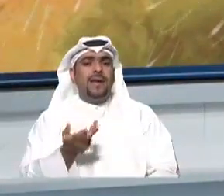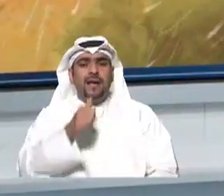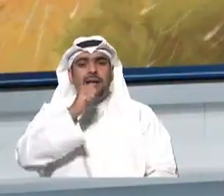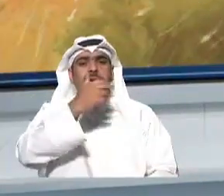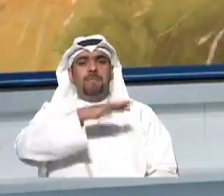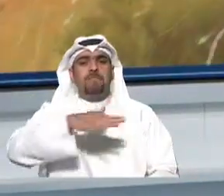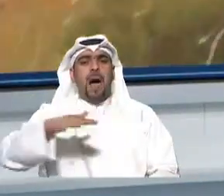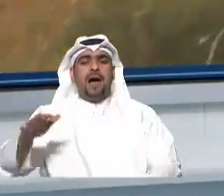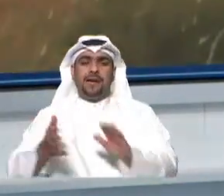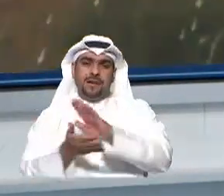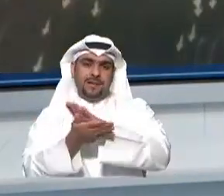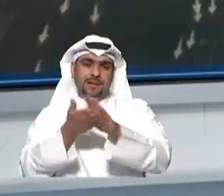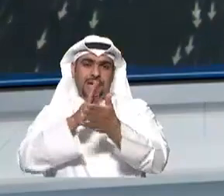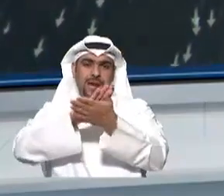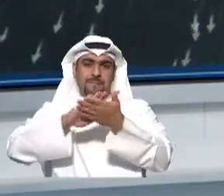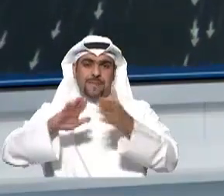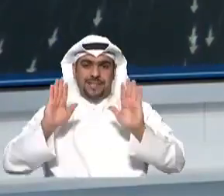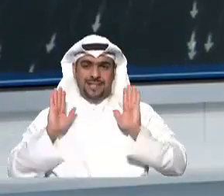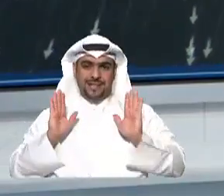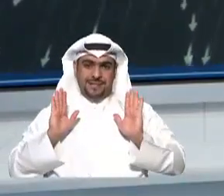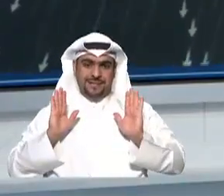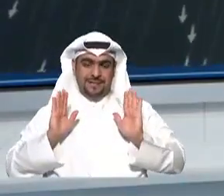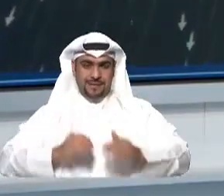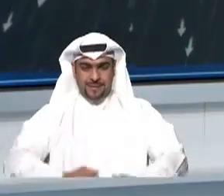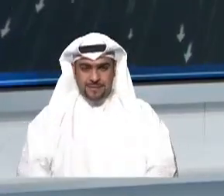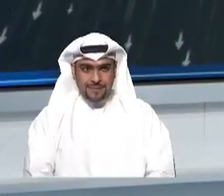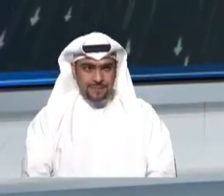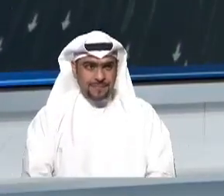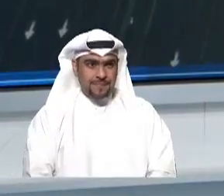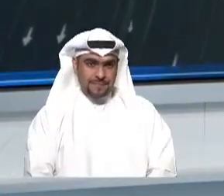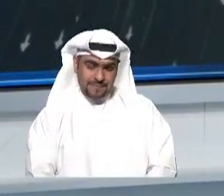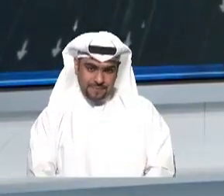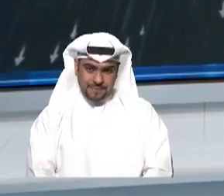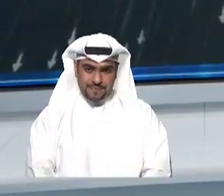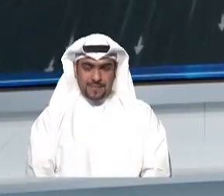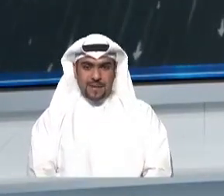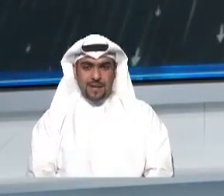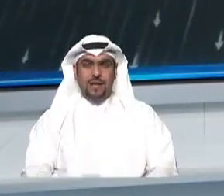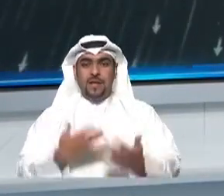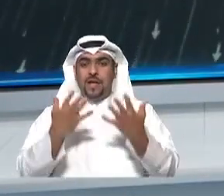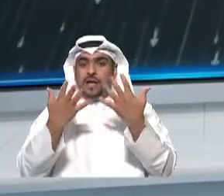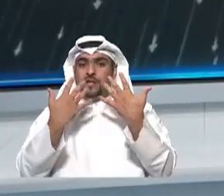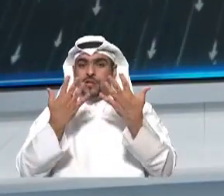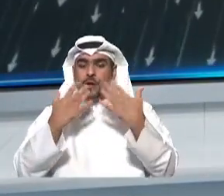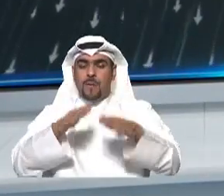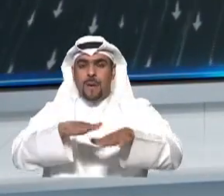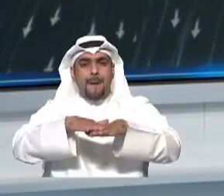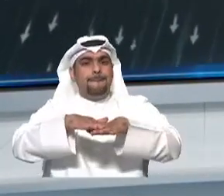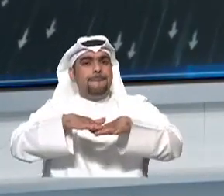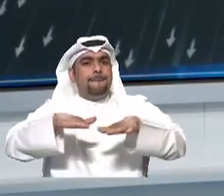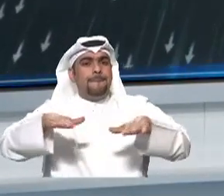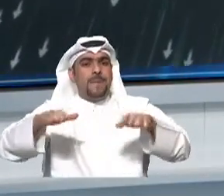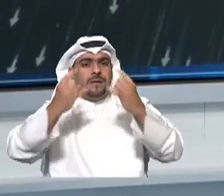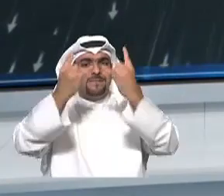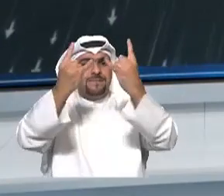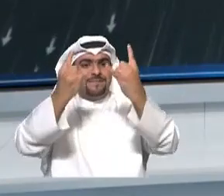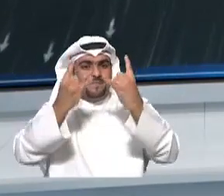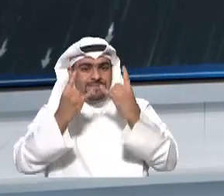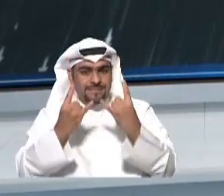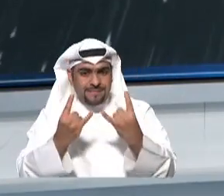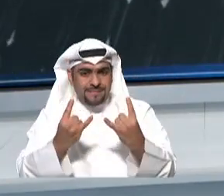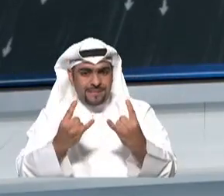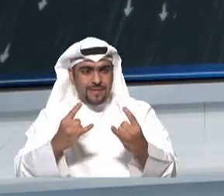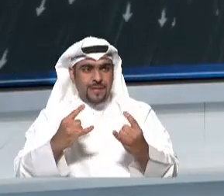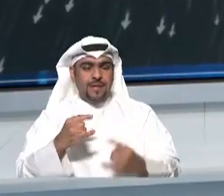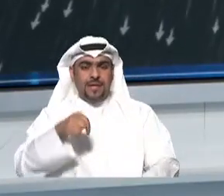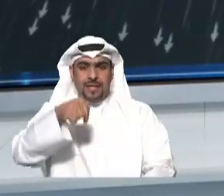ويانا لعدة أيام حتى نهاية اليوم. أجواء مستقرة وجميلة وباردة نسبيا، والرياح خفيفة إلى معتدلة من 8 إلى 30